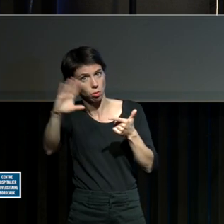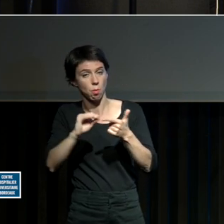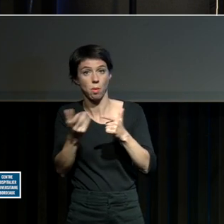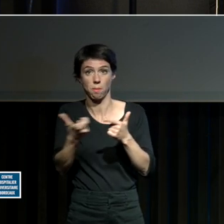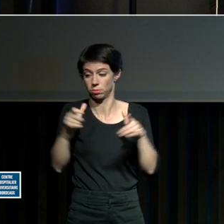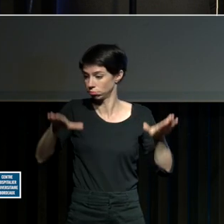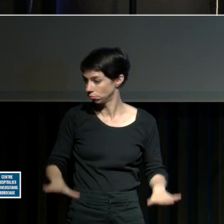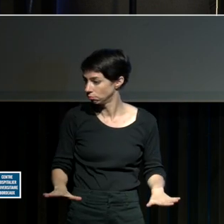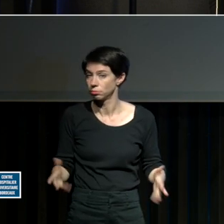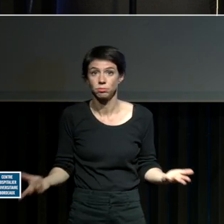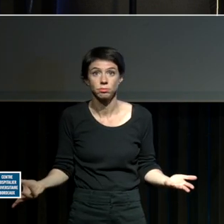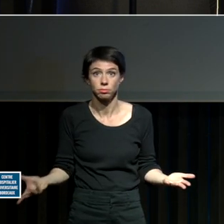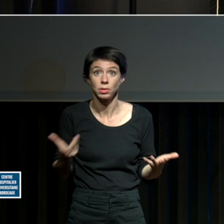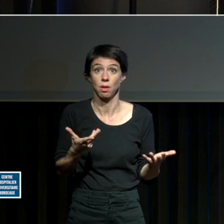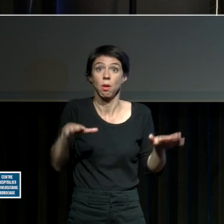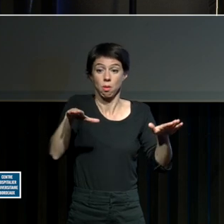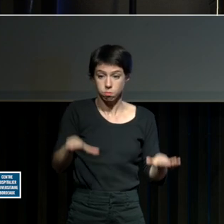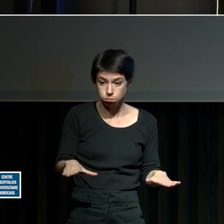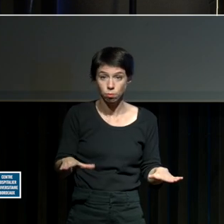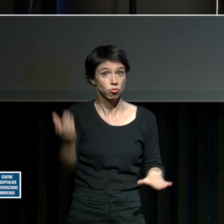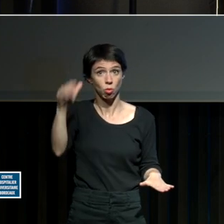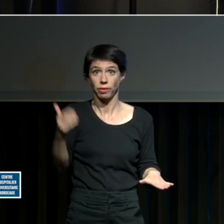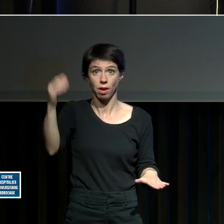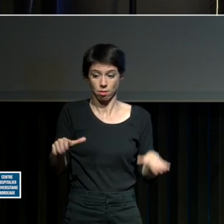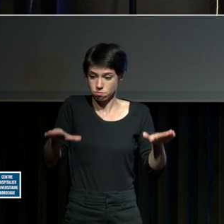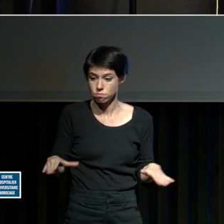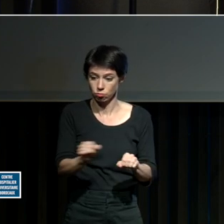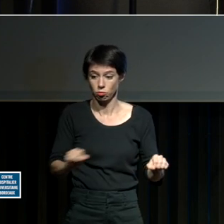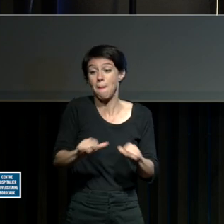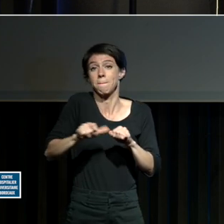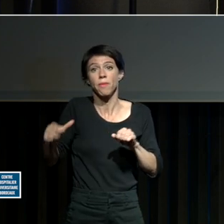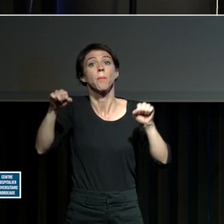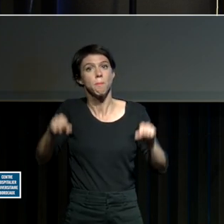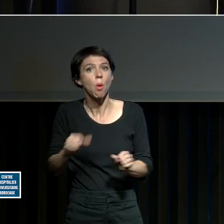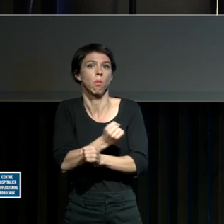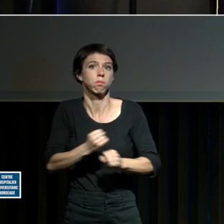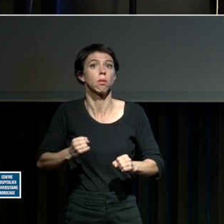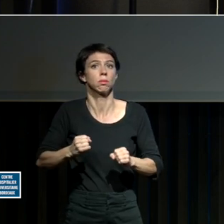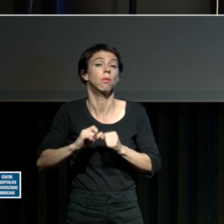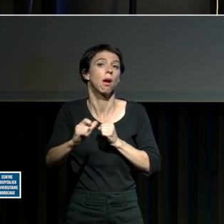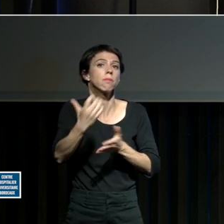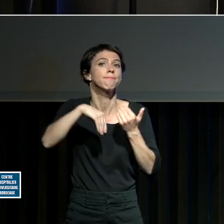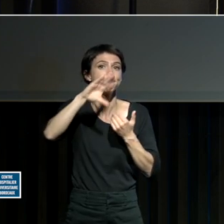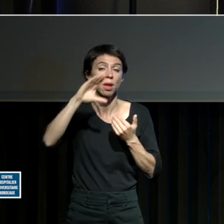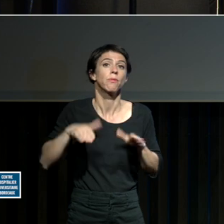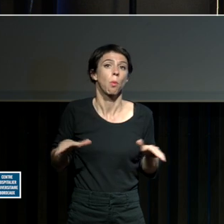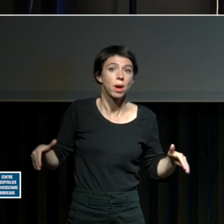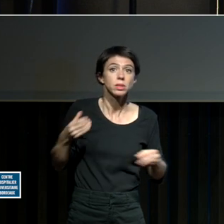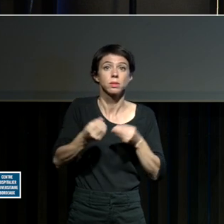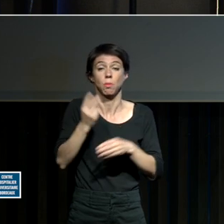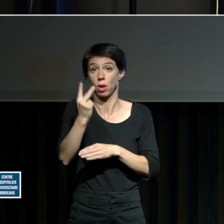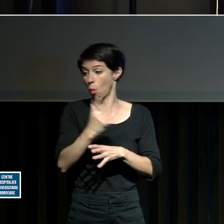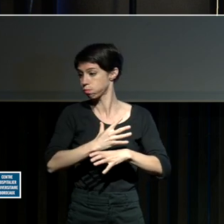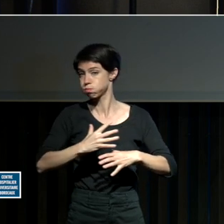une augmentation du risque de troubles pondéraux, donc en particulier de surcharge pondérale et d'obésité,